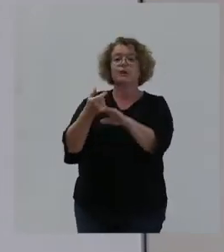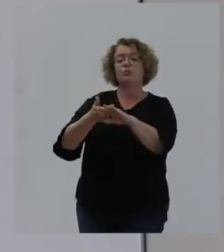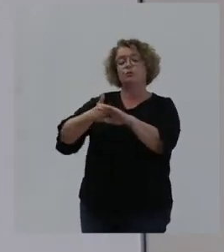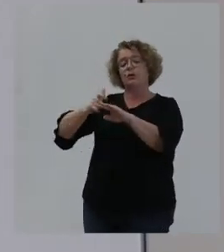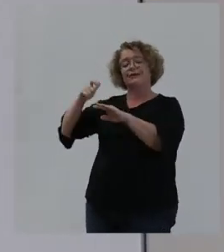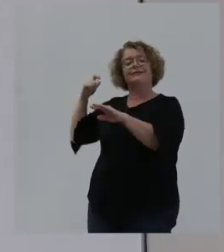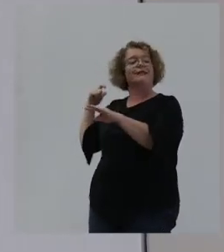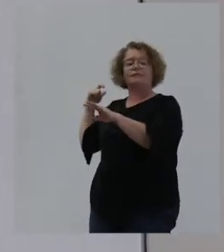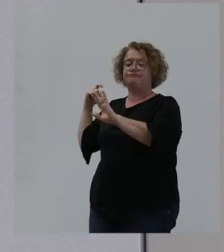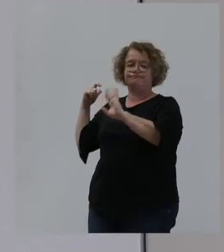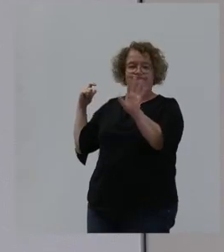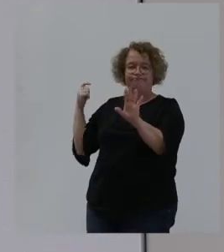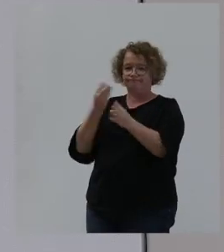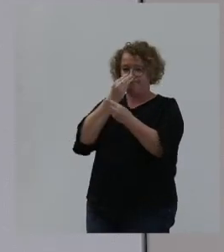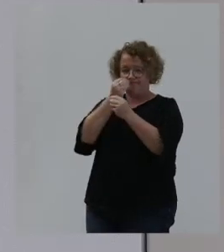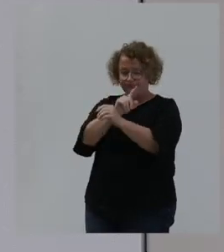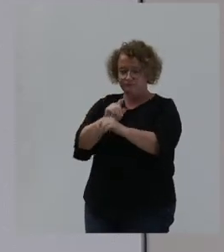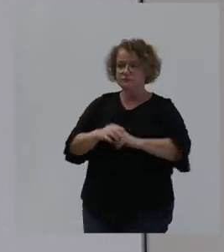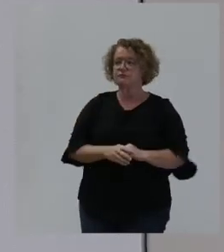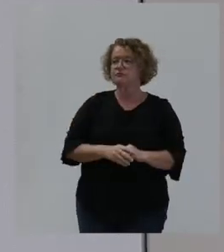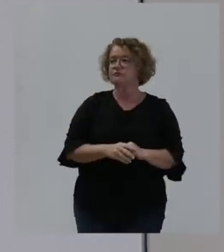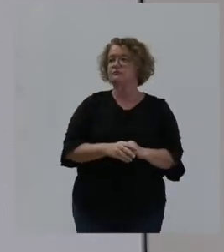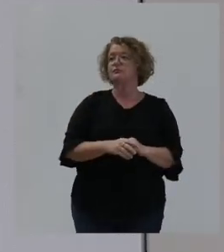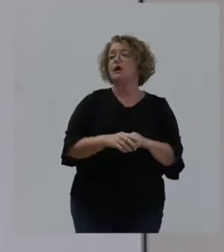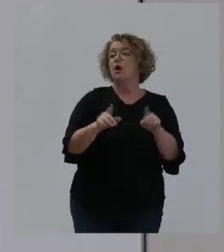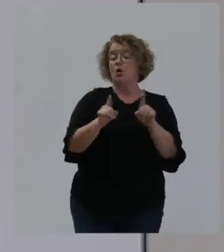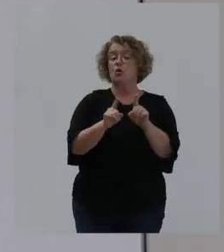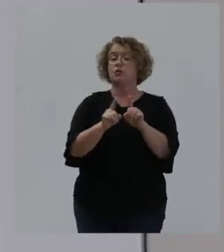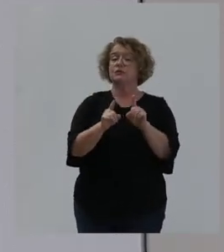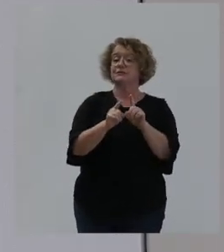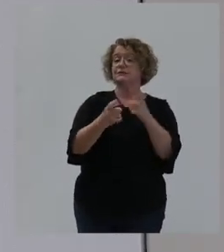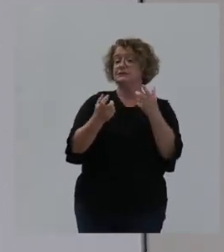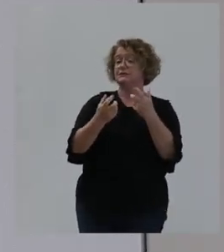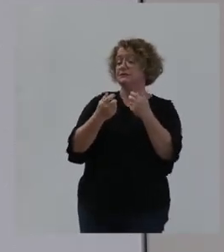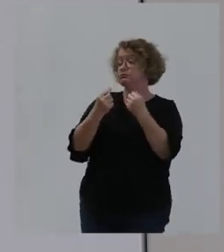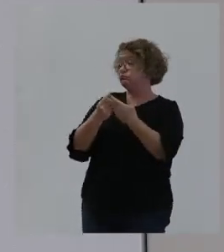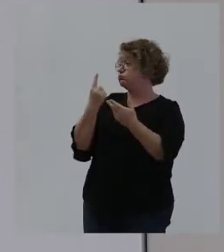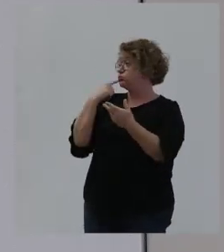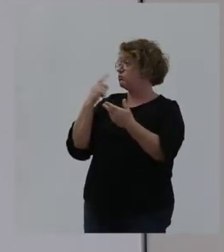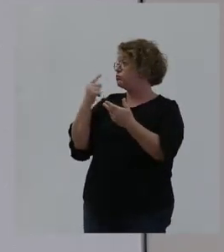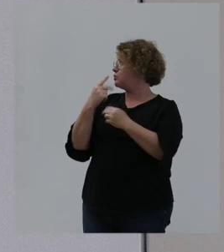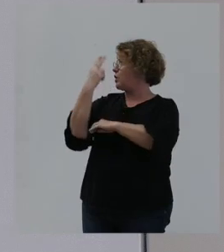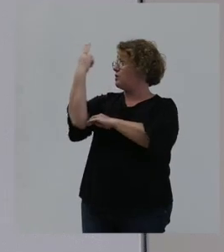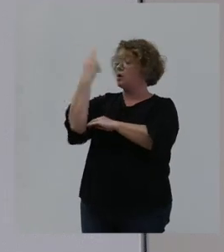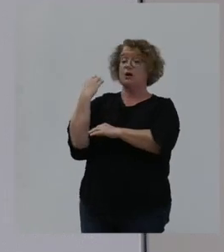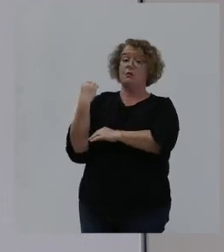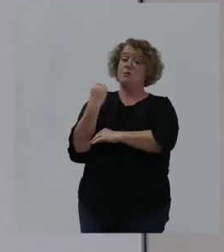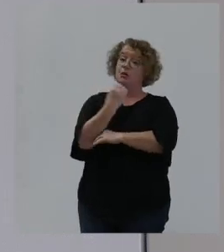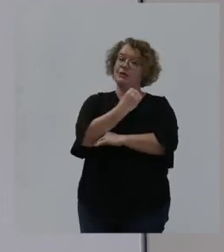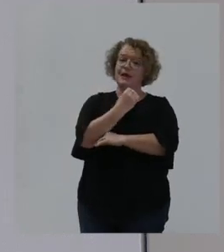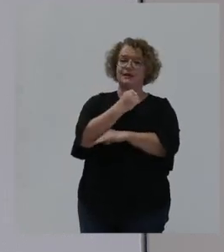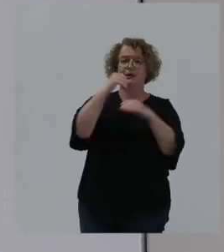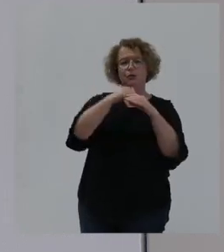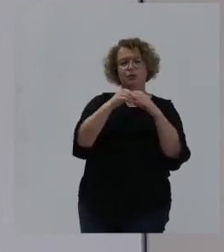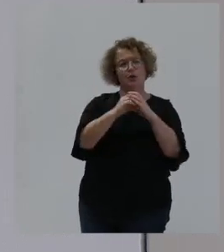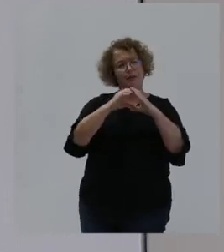précédentes, et je dois dire que si on regarde les échelles concentriques dans lesquelles Bordeaux-Montaigne est intégrée,